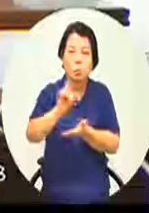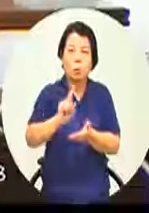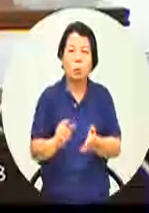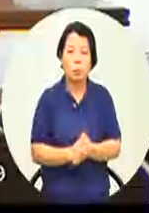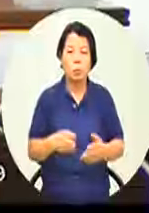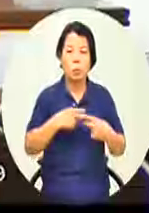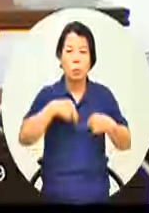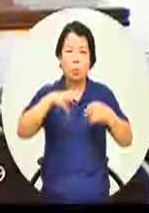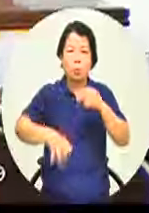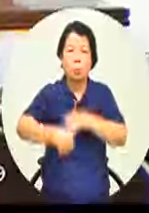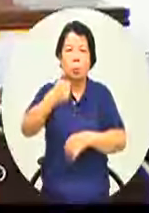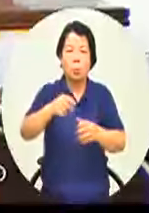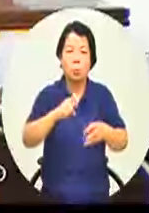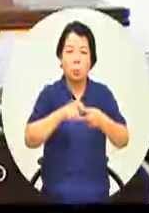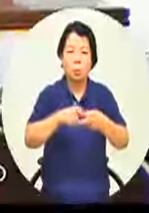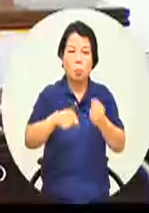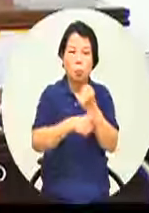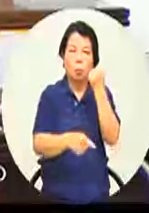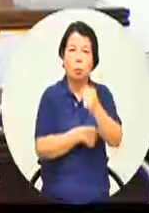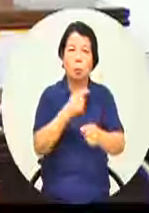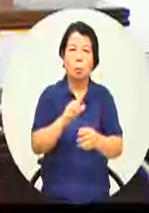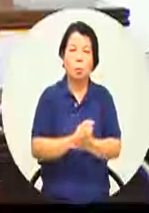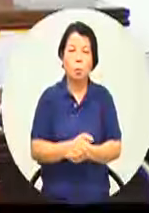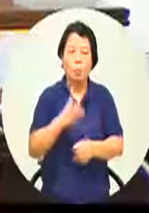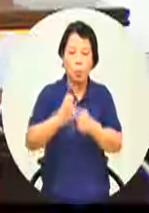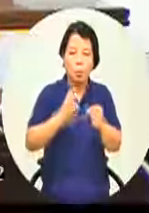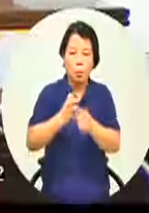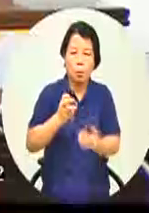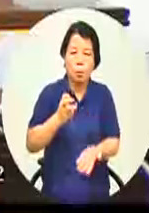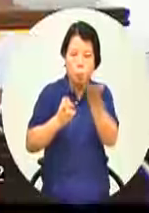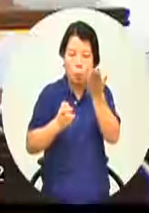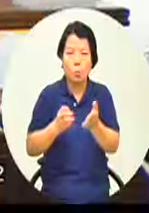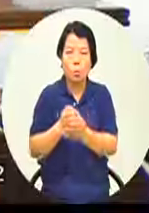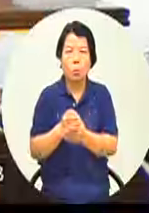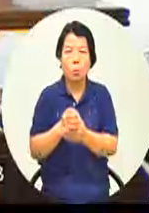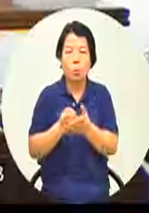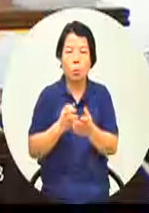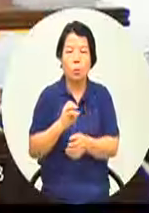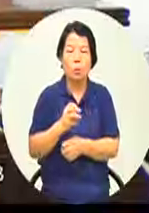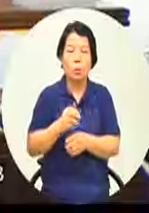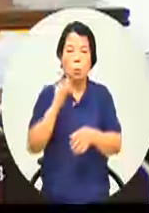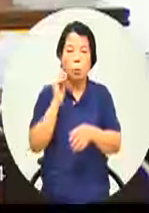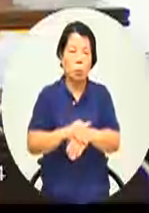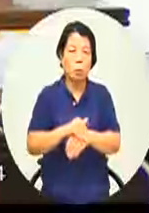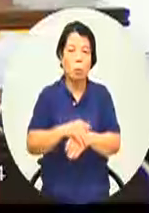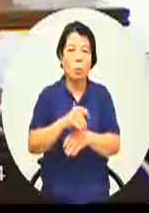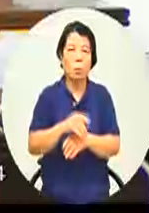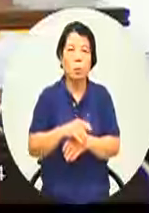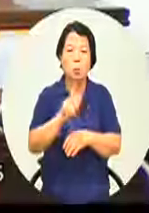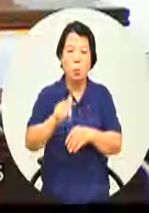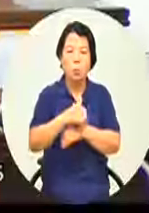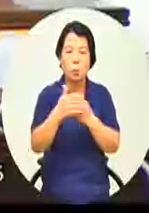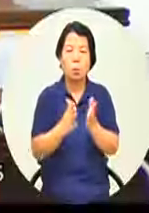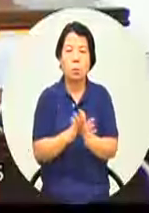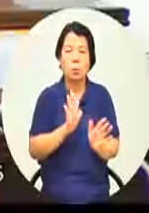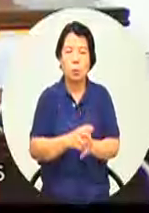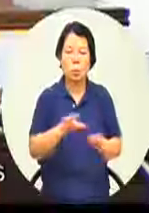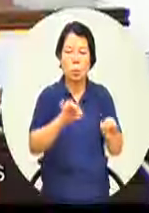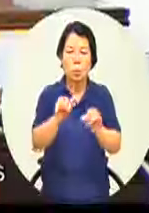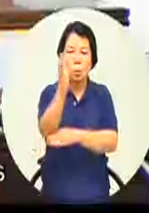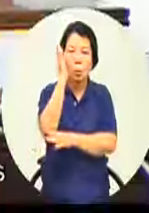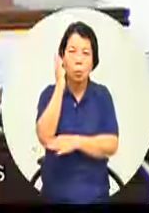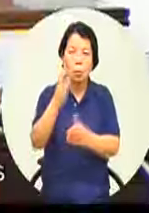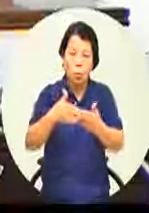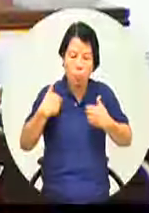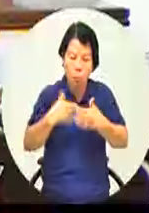局长这样的工法其实已经有30年以上的成熟技术，只是差在怎样地方政府